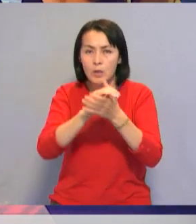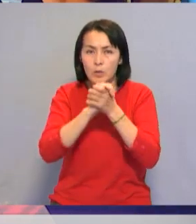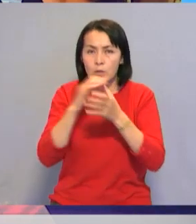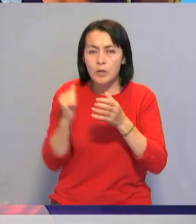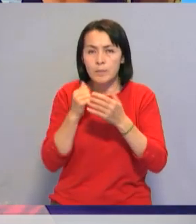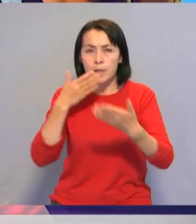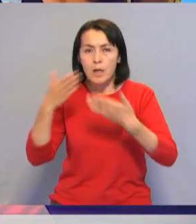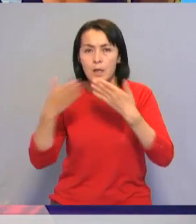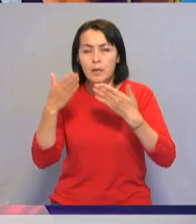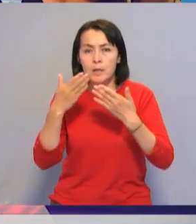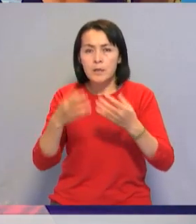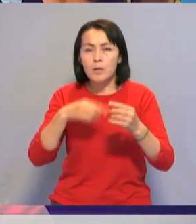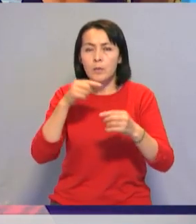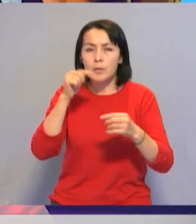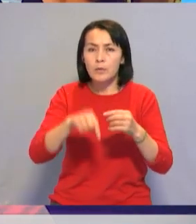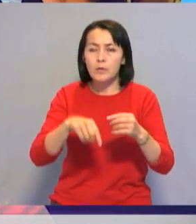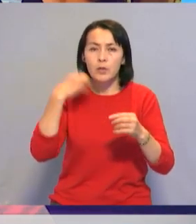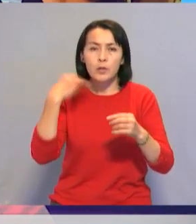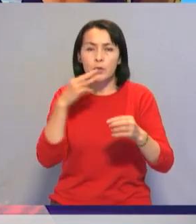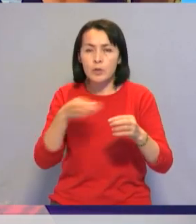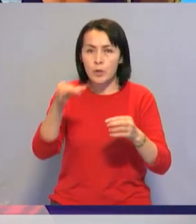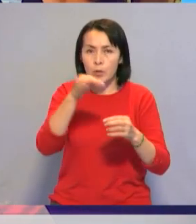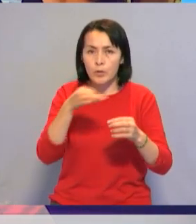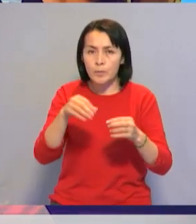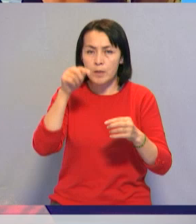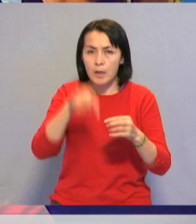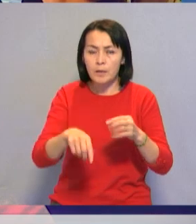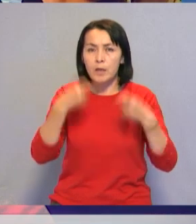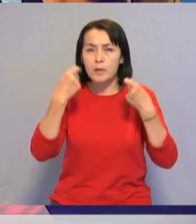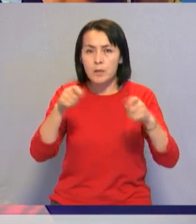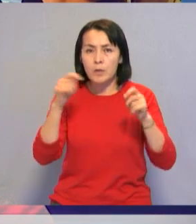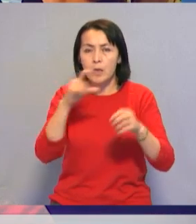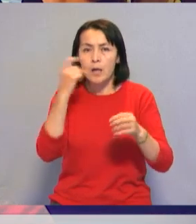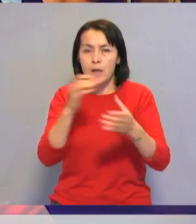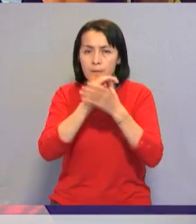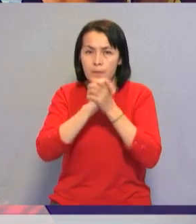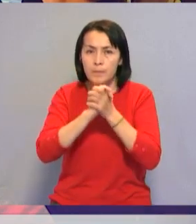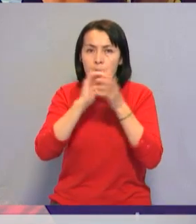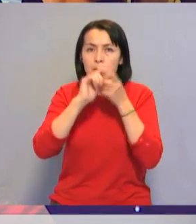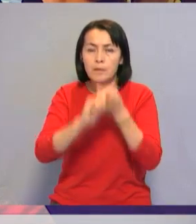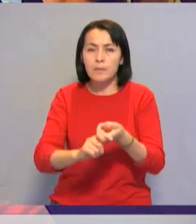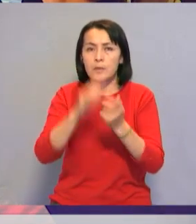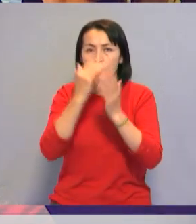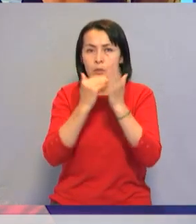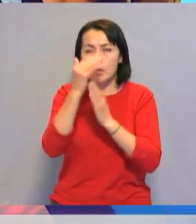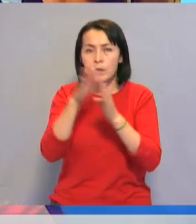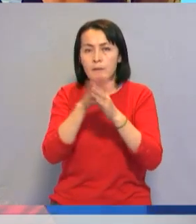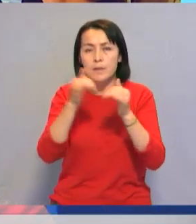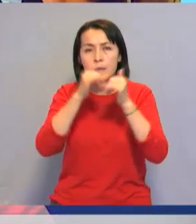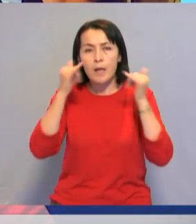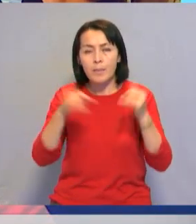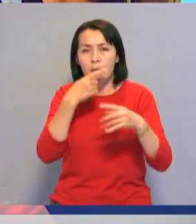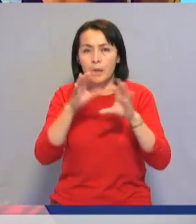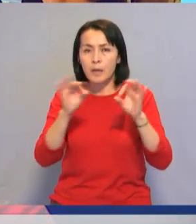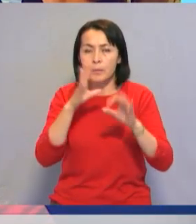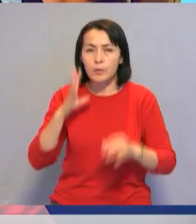достық қарым-қатынасы жайлы, оның ішінде Түркістан облысымен арадағы сауда-экономикалық байланыстардың жоғары деңгейде дамып келе